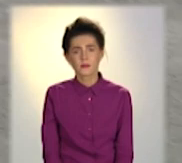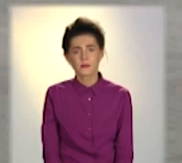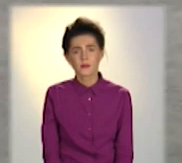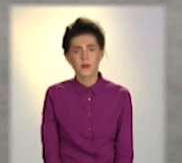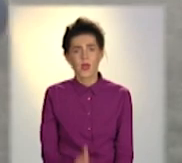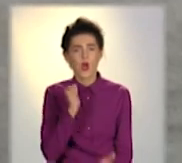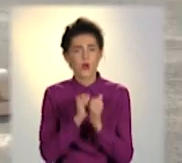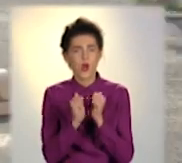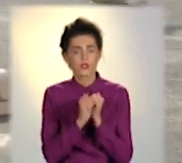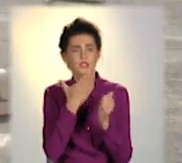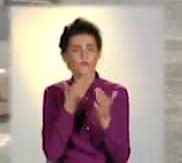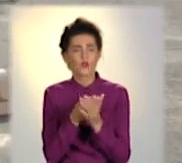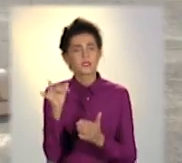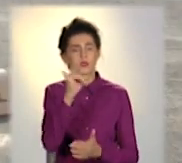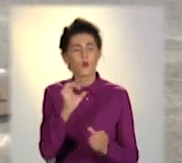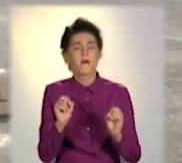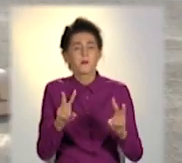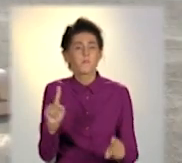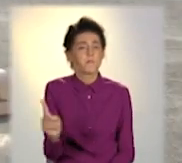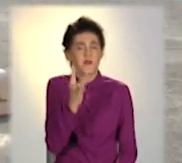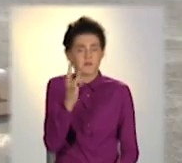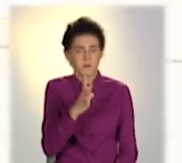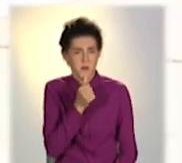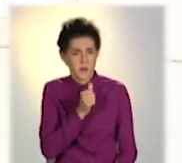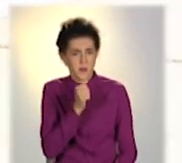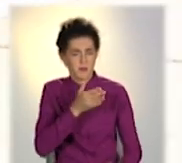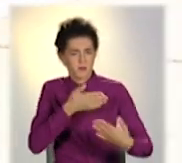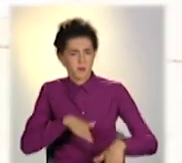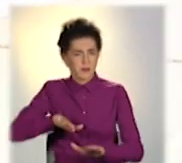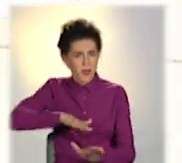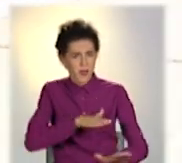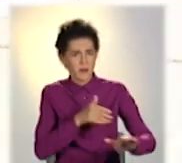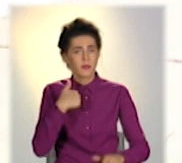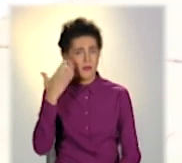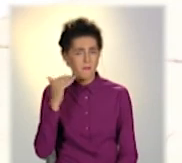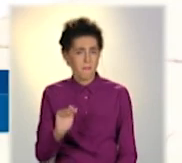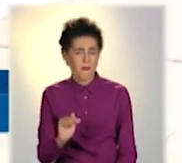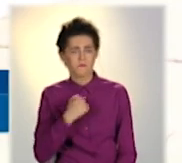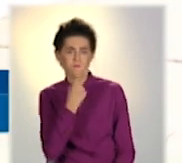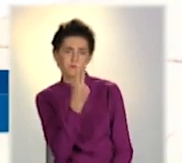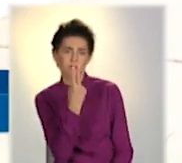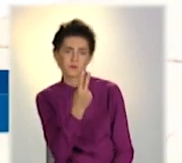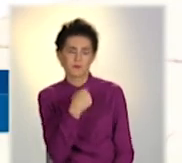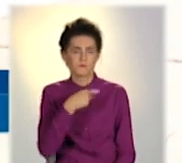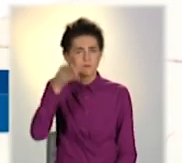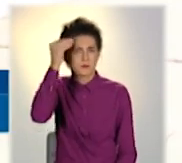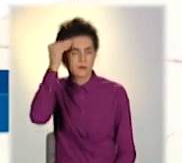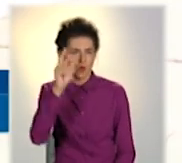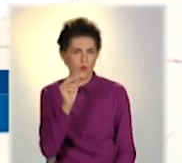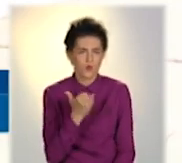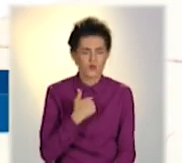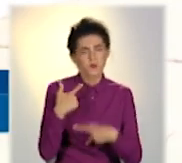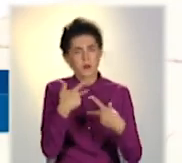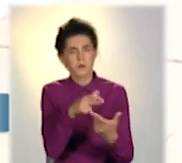У кожного своя історія, як уперше став на колеса. Я в дитинстві бачила, як часто люди катаються, мені дуже теж захотілося покататися.